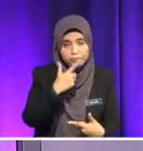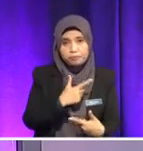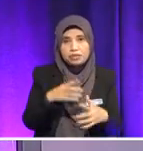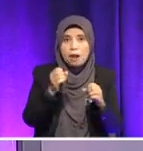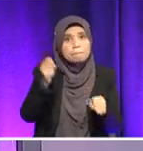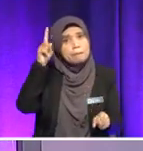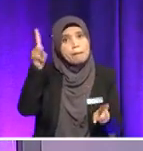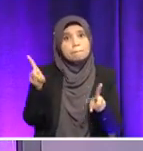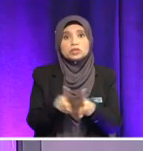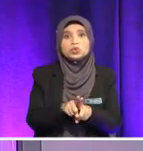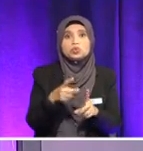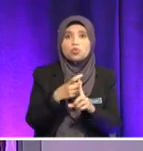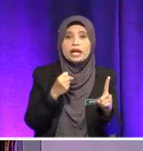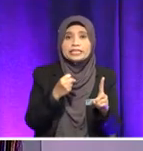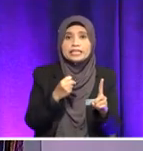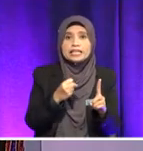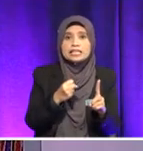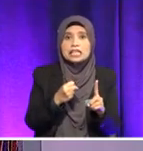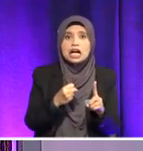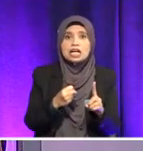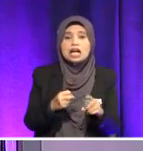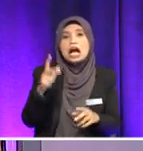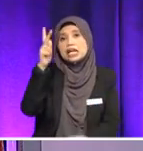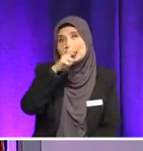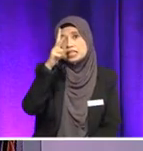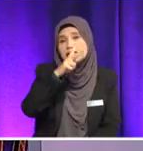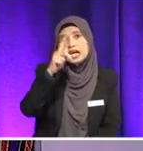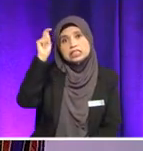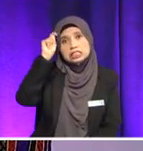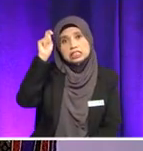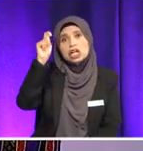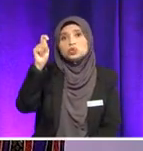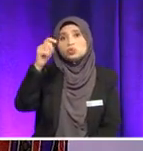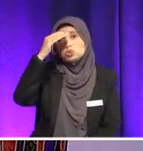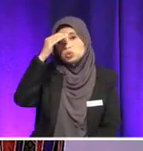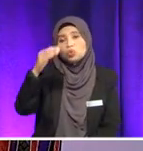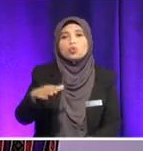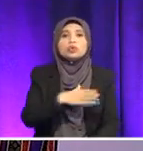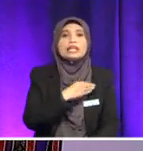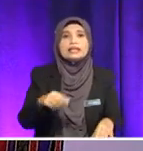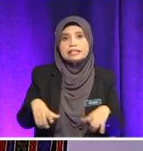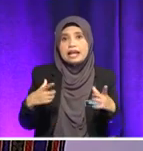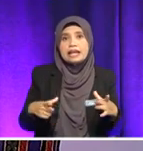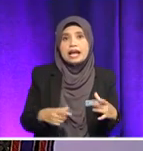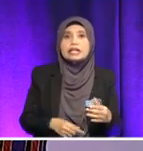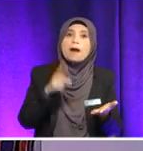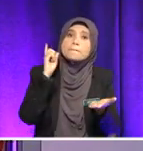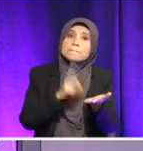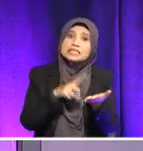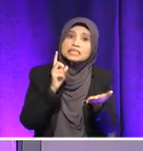pada Sultan Trengganu Sultan Kelantan daripada kerajaan Pang kerajaan Johor dan sebagainya dan akhirnya bersidang